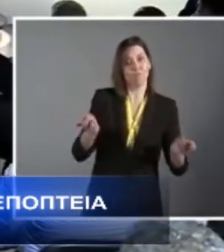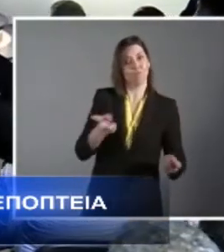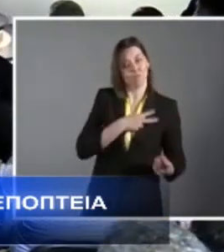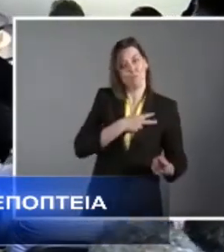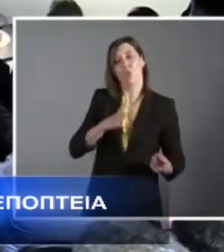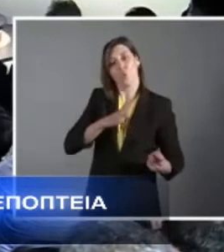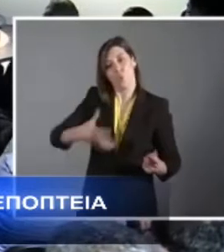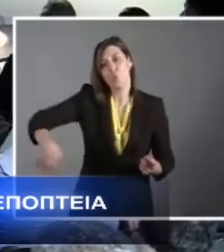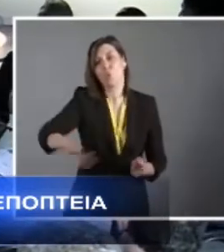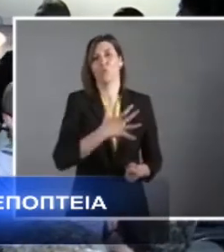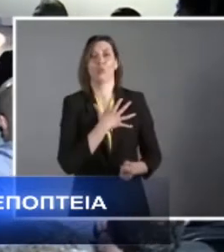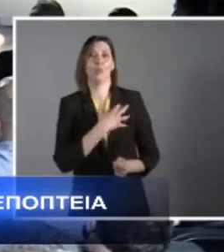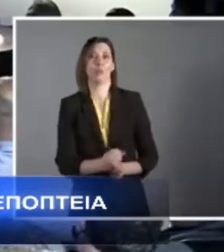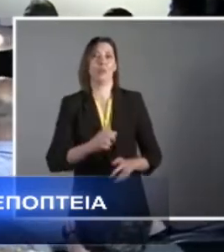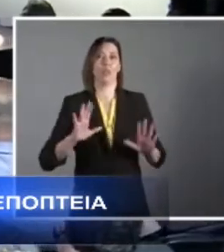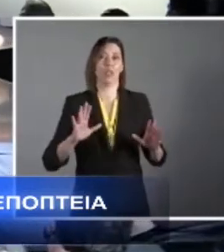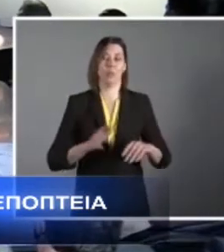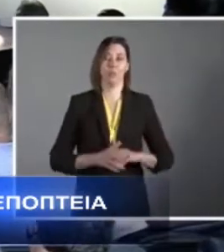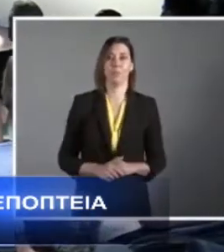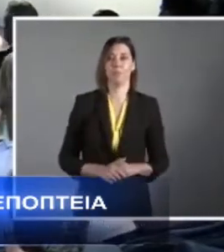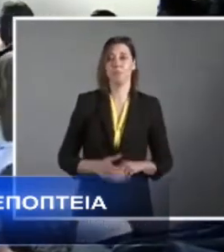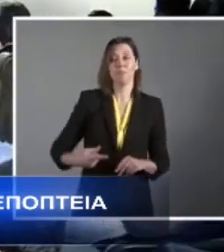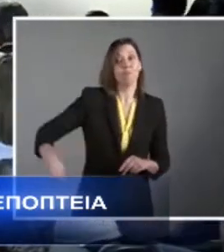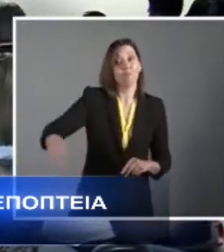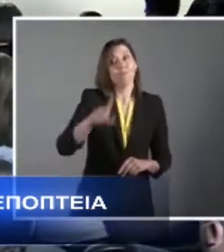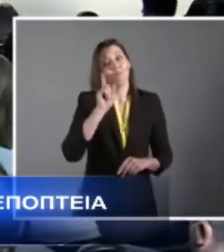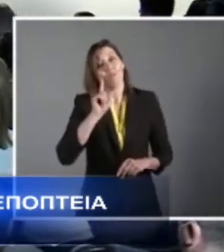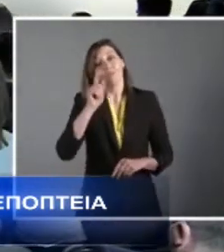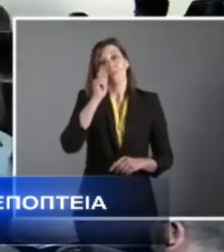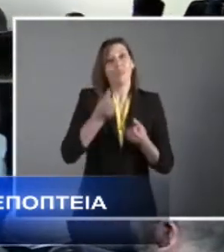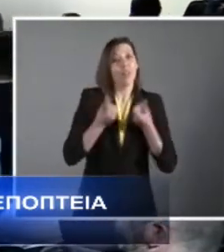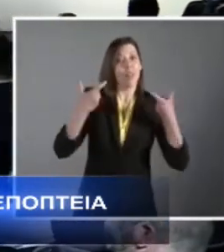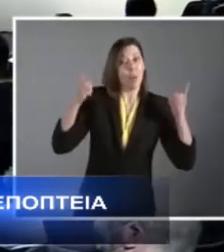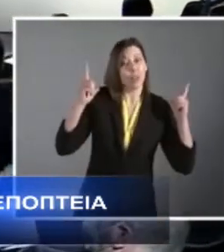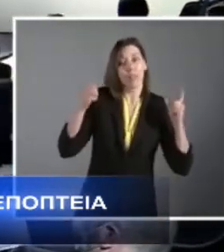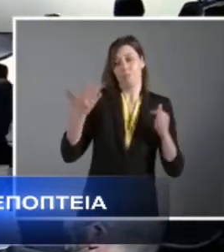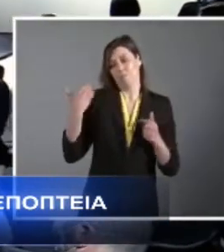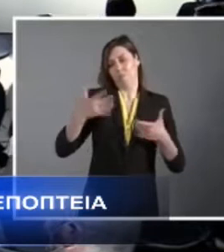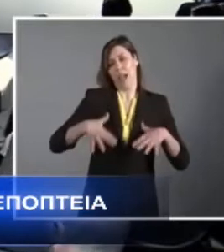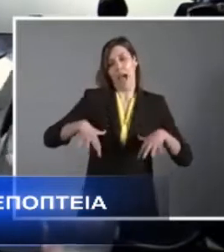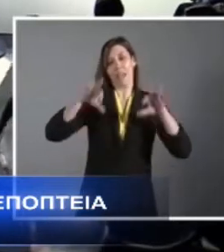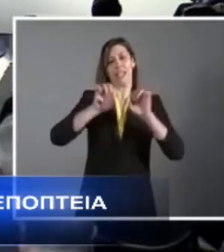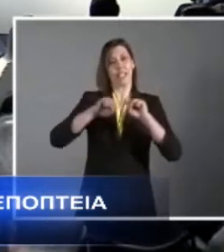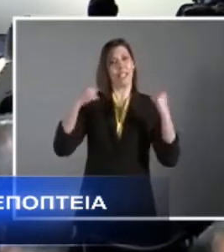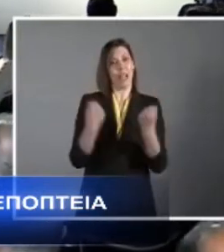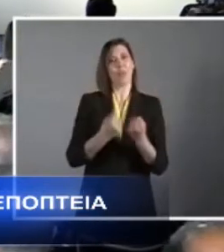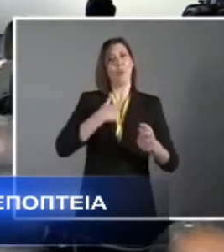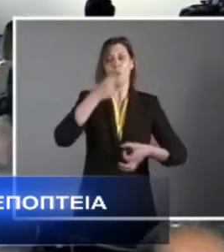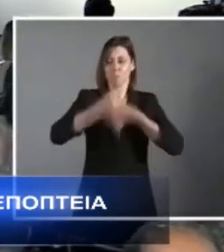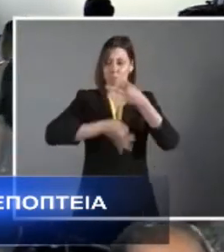Νεοδημοκράτες και νεοδημοκράτες, στην έναρξη του συνεδρίου μας περιέγραψα τα 6 μεγάλα